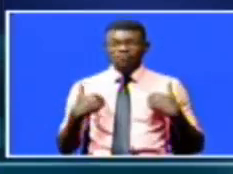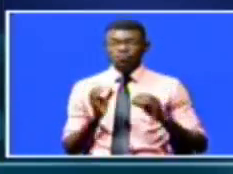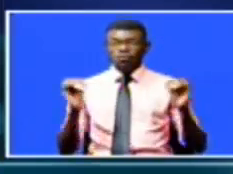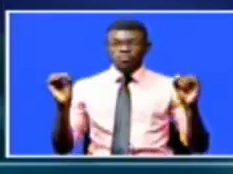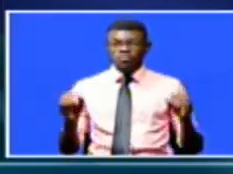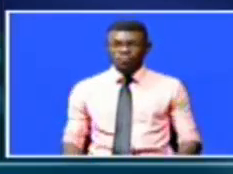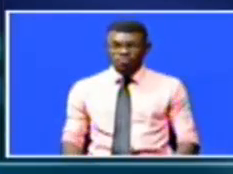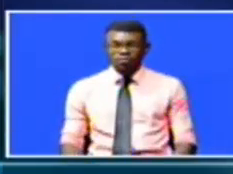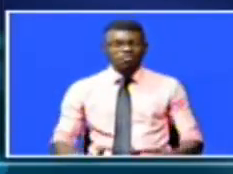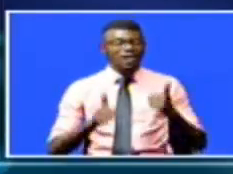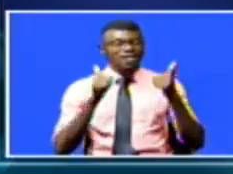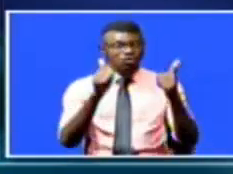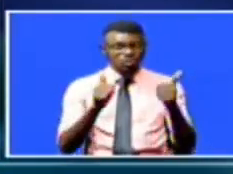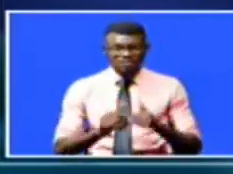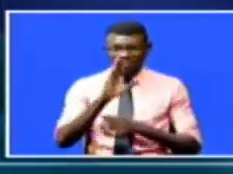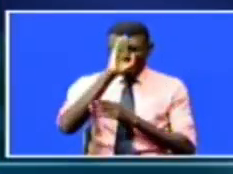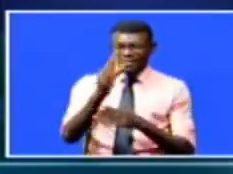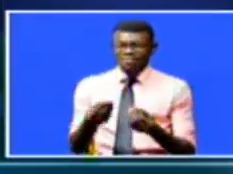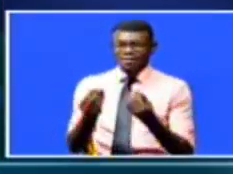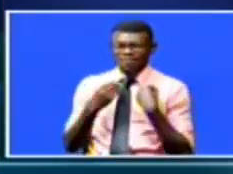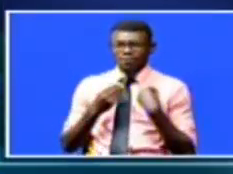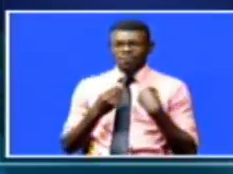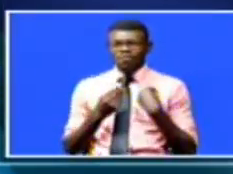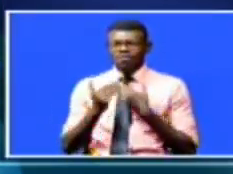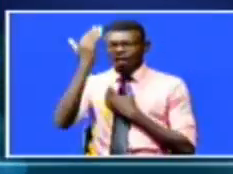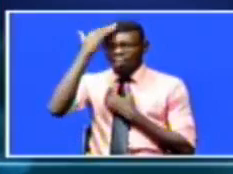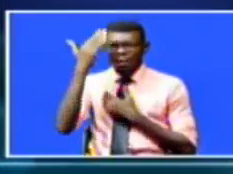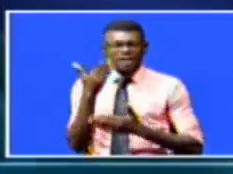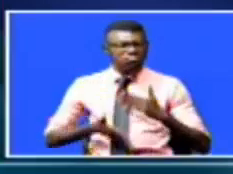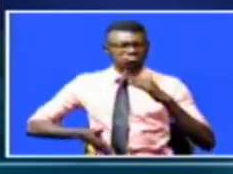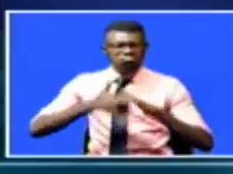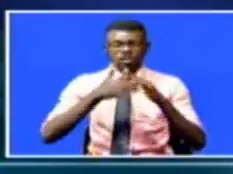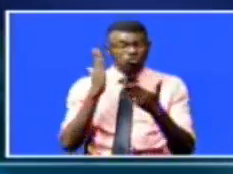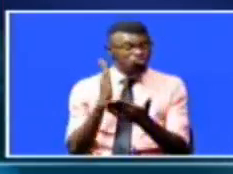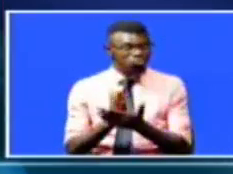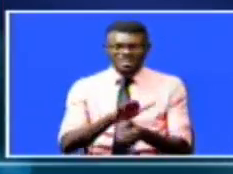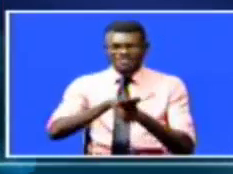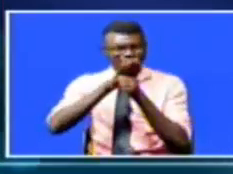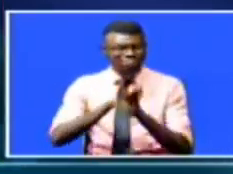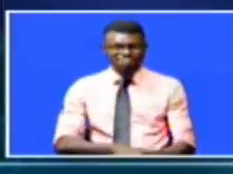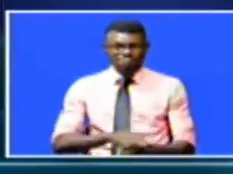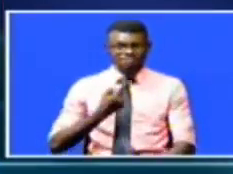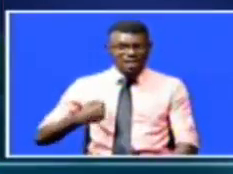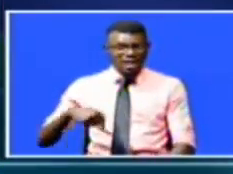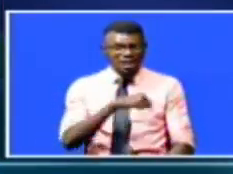ni Jumapili ndio tumepata habari, na Jumatatu tumevamiwa. Hiyo tunaona ni dhulma hata binadamu.